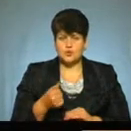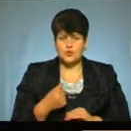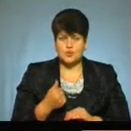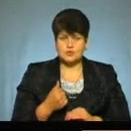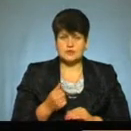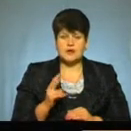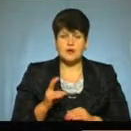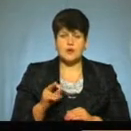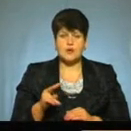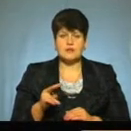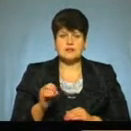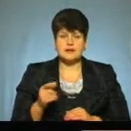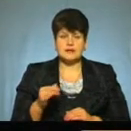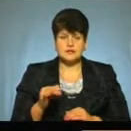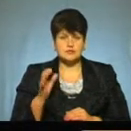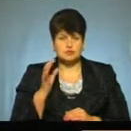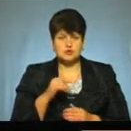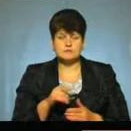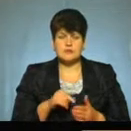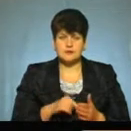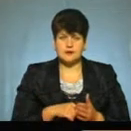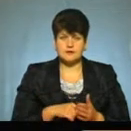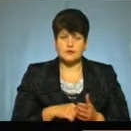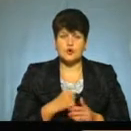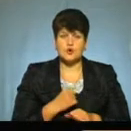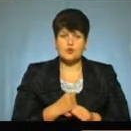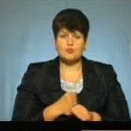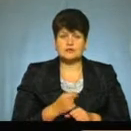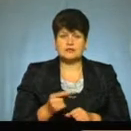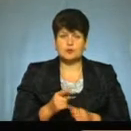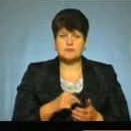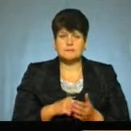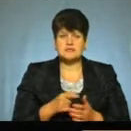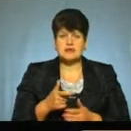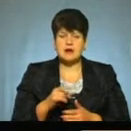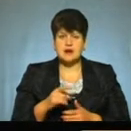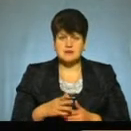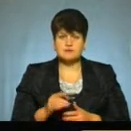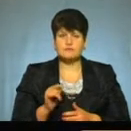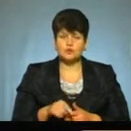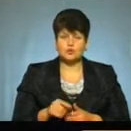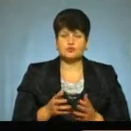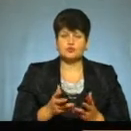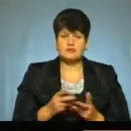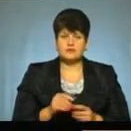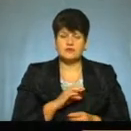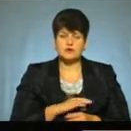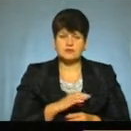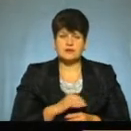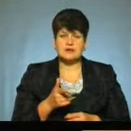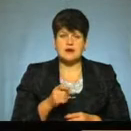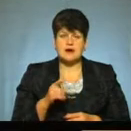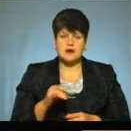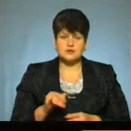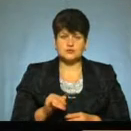на колегії у нас слухалося питання роботи «Тернопільміськгаз», в тому числі і використання газу в побуті,